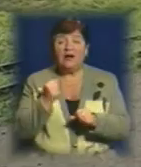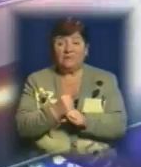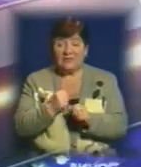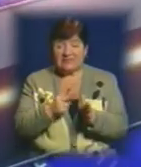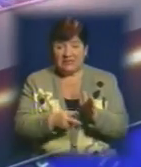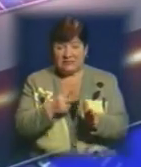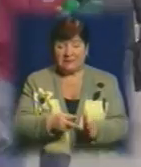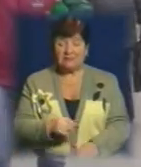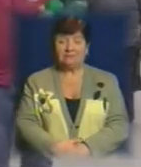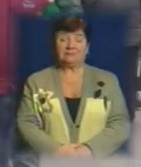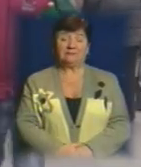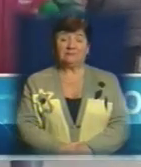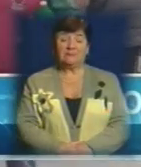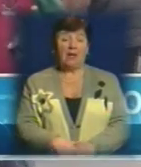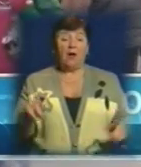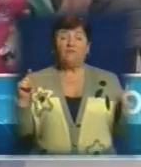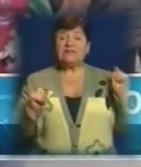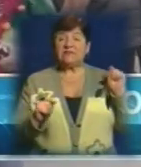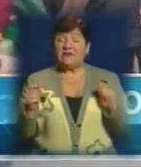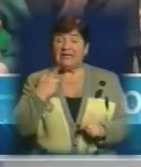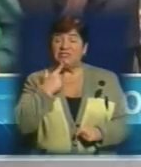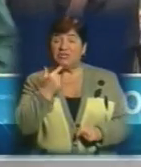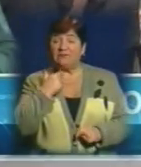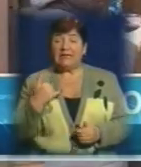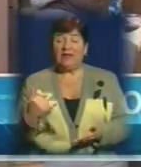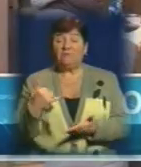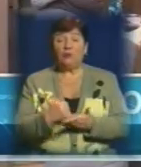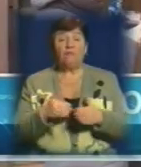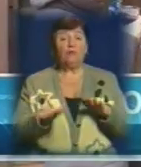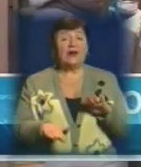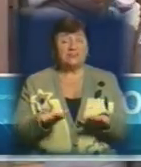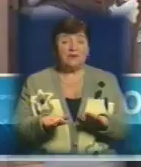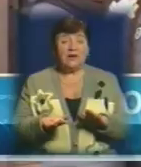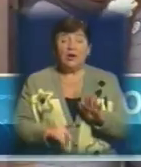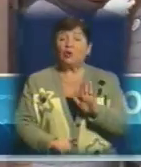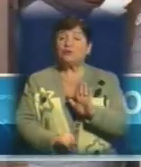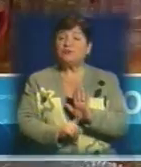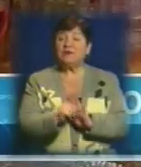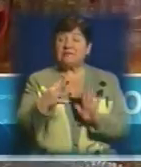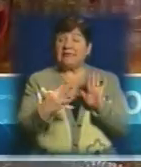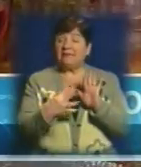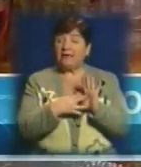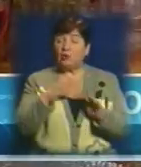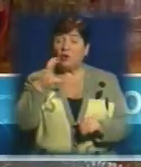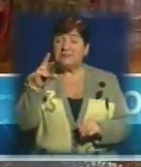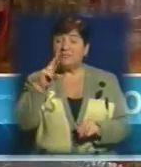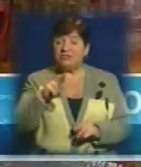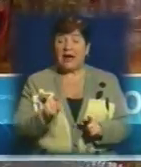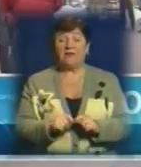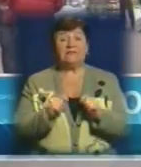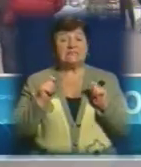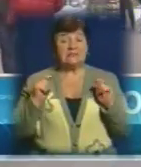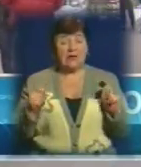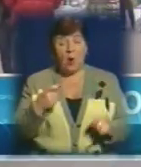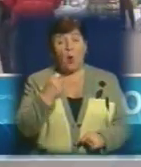залізниць. Фестиваль «Червене вино» триває в Мукачеві. Розпочався він 9 січня, а офіційне відкриття